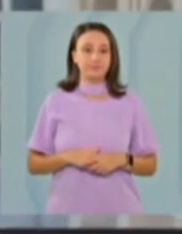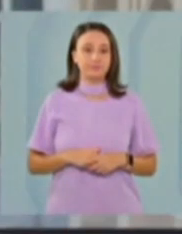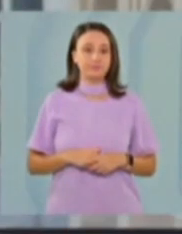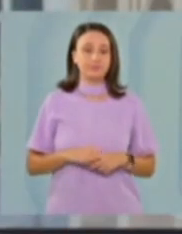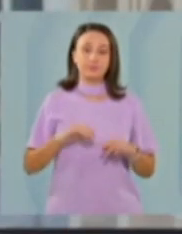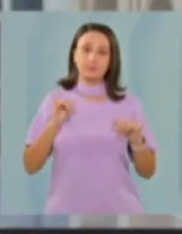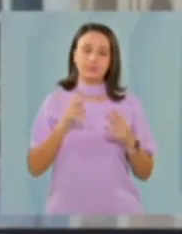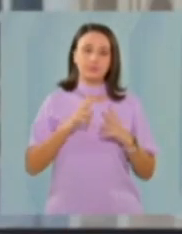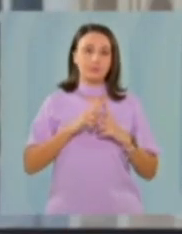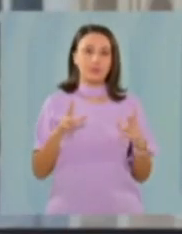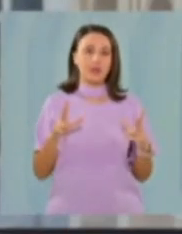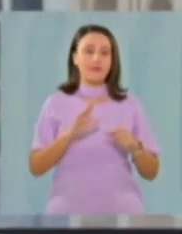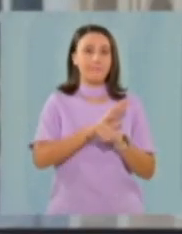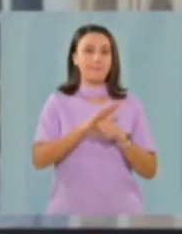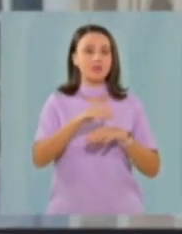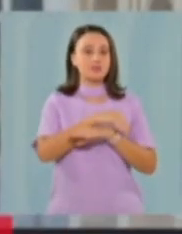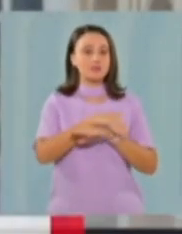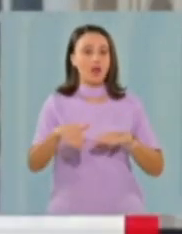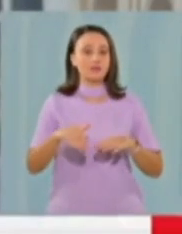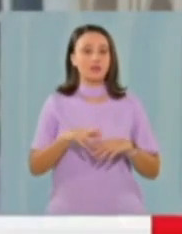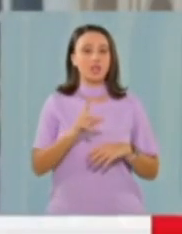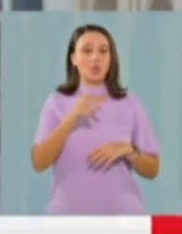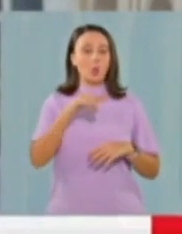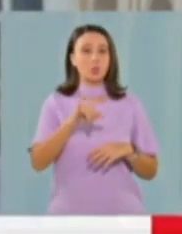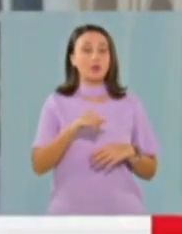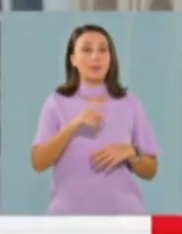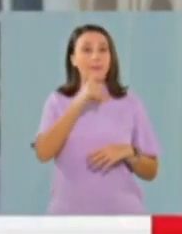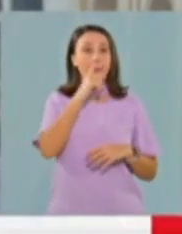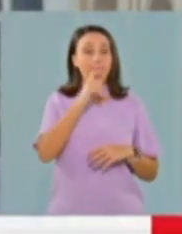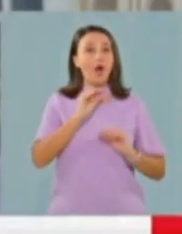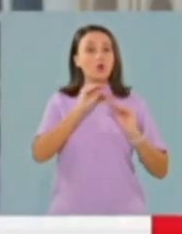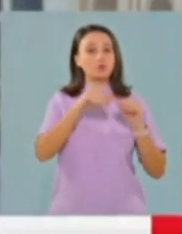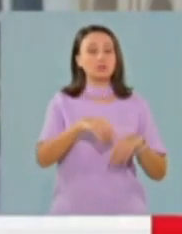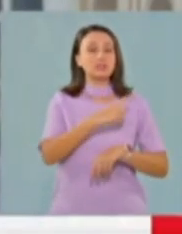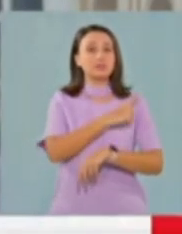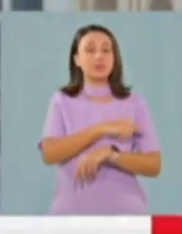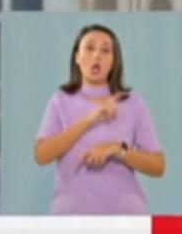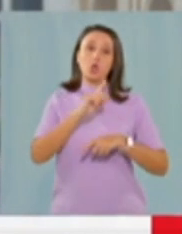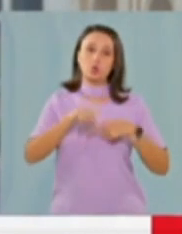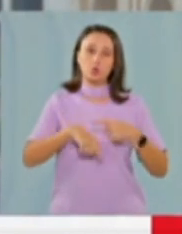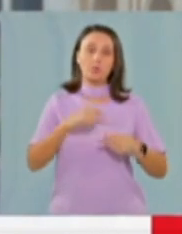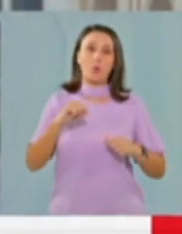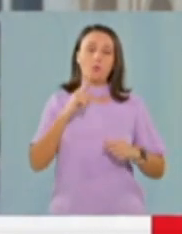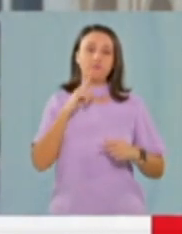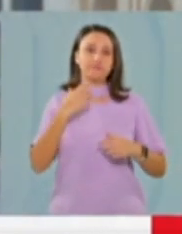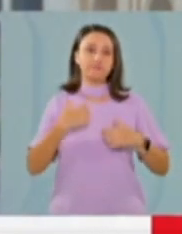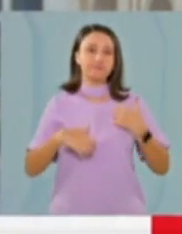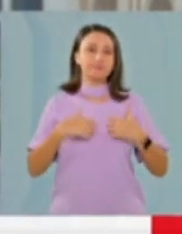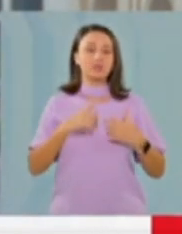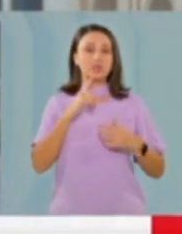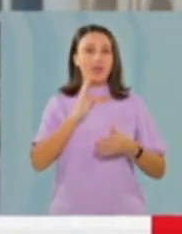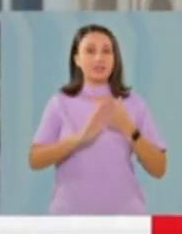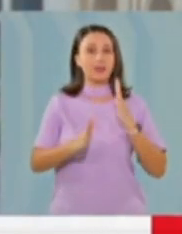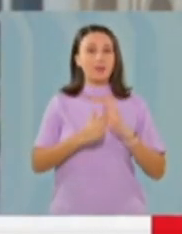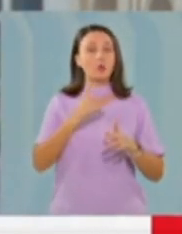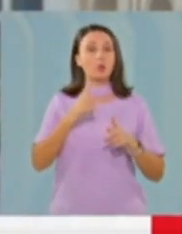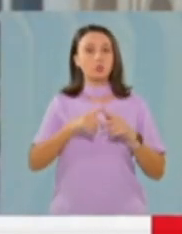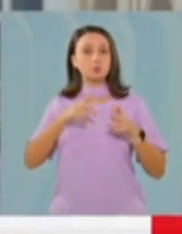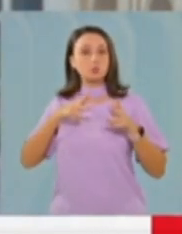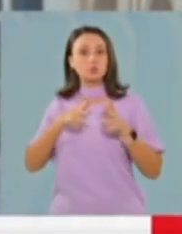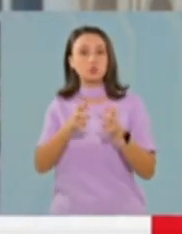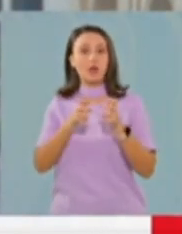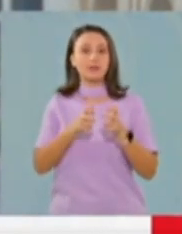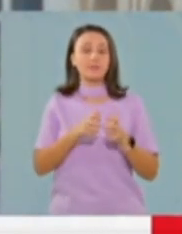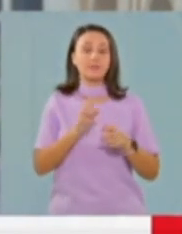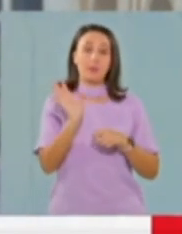incident violent în plină stradă la Rădăuți Un bărbat a ajuns la spital în urma unei altercații care se finaliza cu împușcături